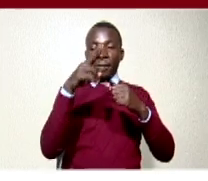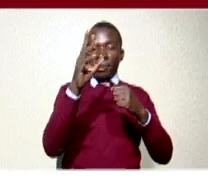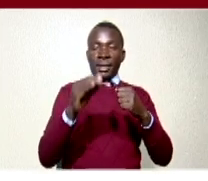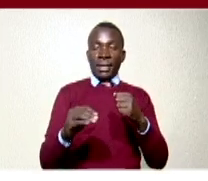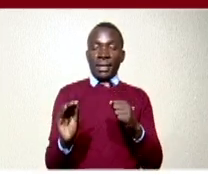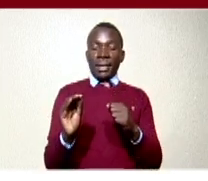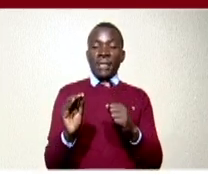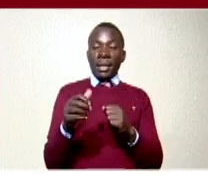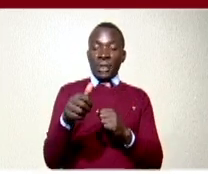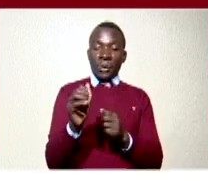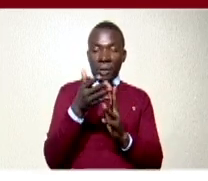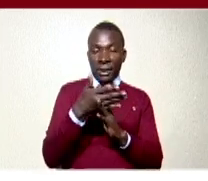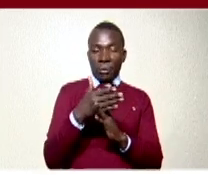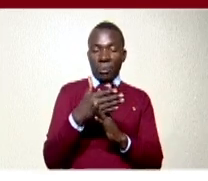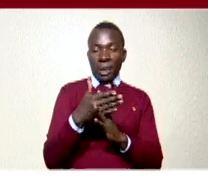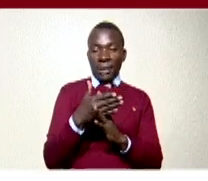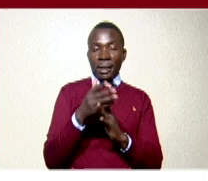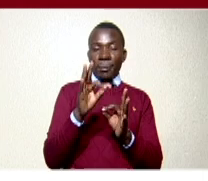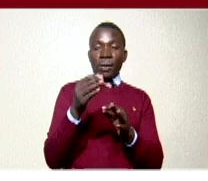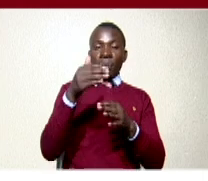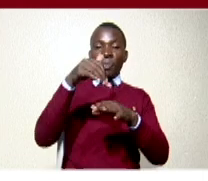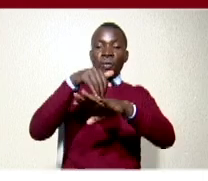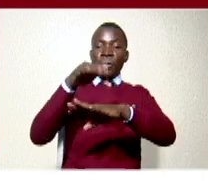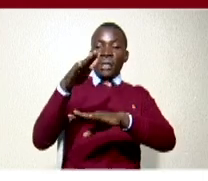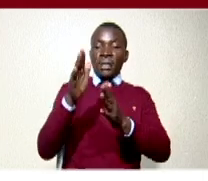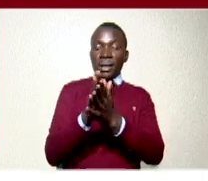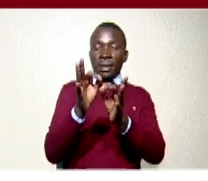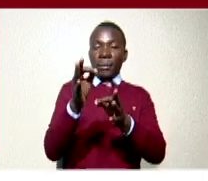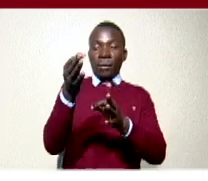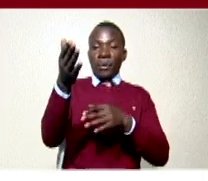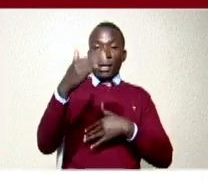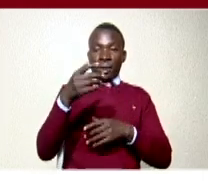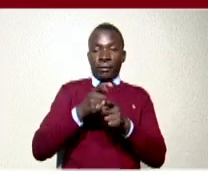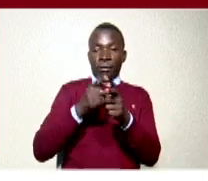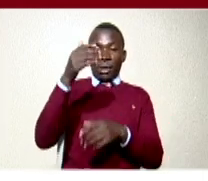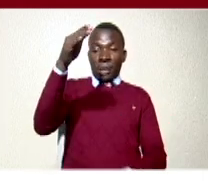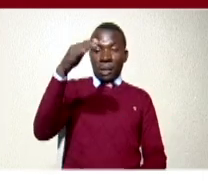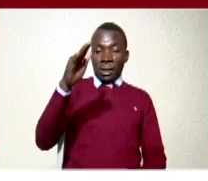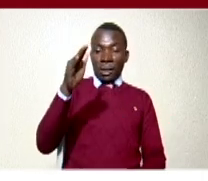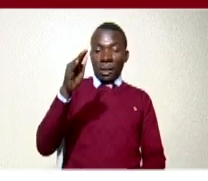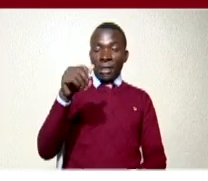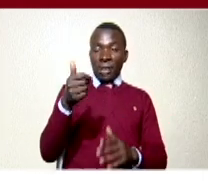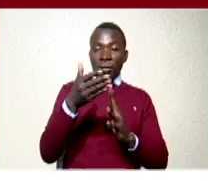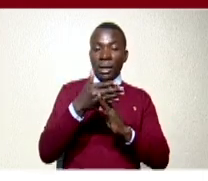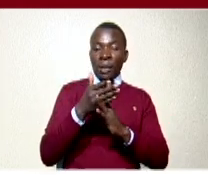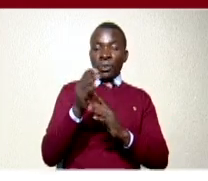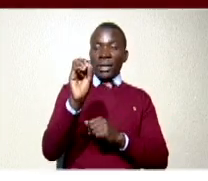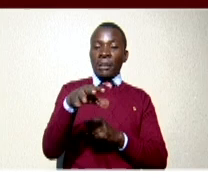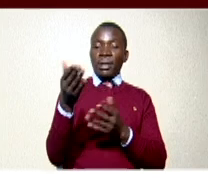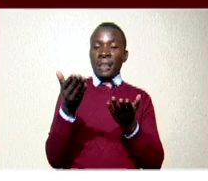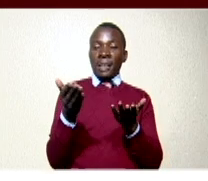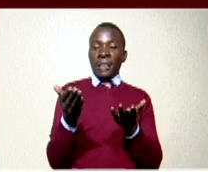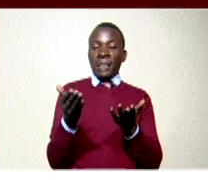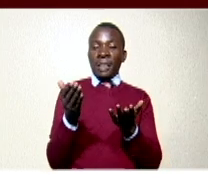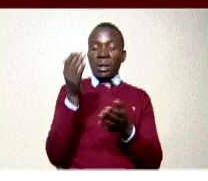12.7%. Iki ni icyuho hagati y'ibyoherejwe n'ibyatumijwe mu mahanga. Iki cyuho icyateye